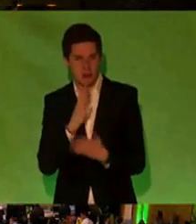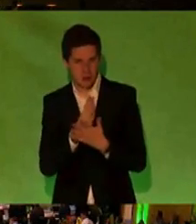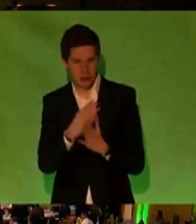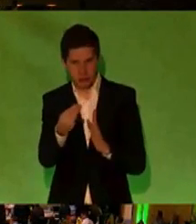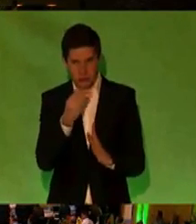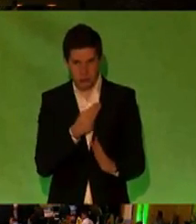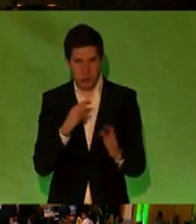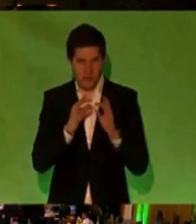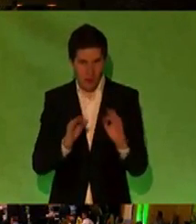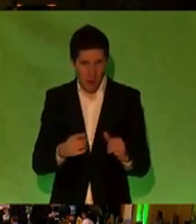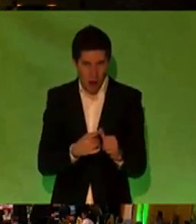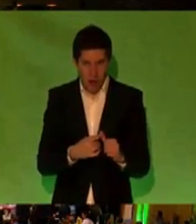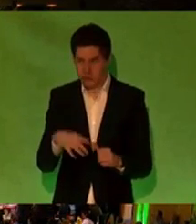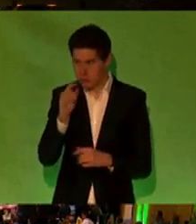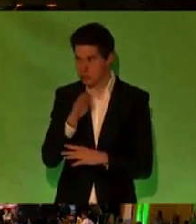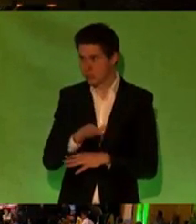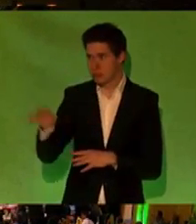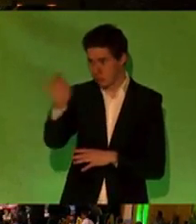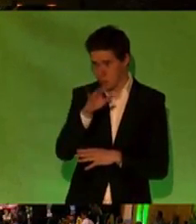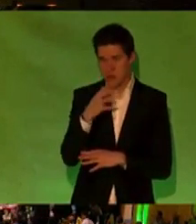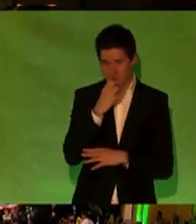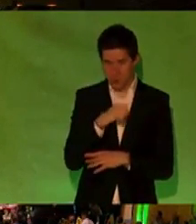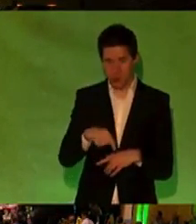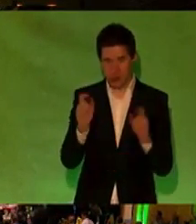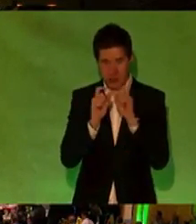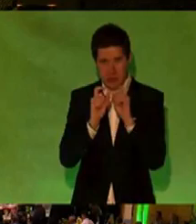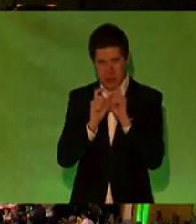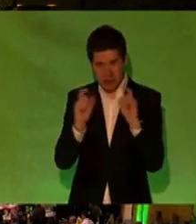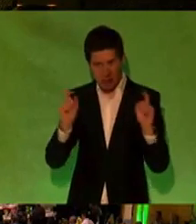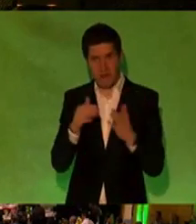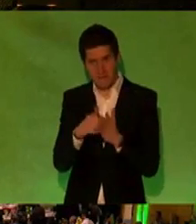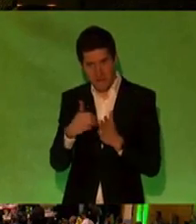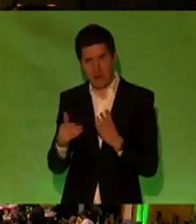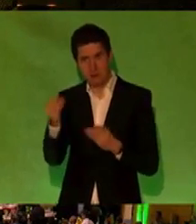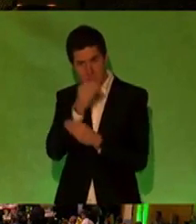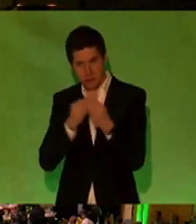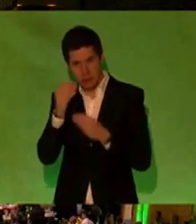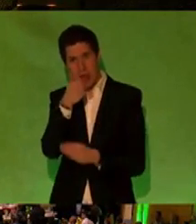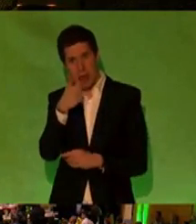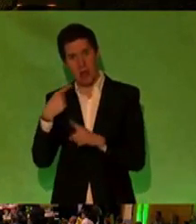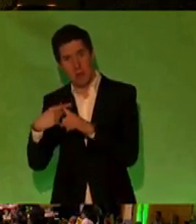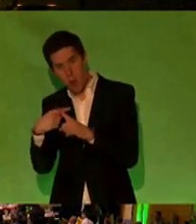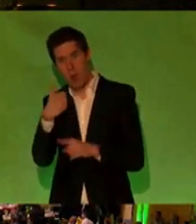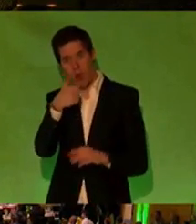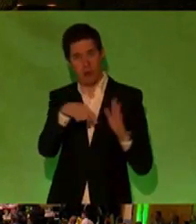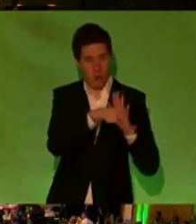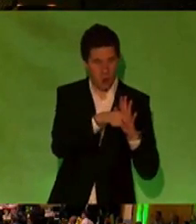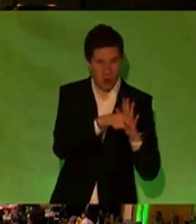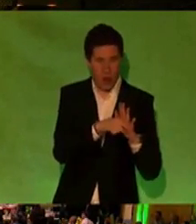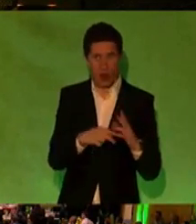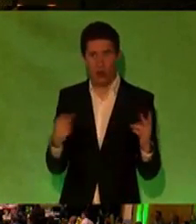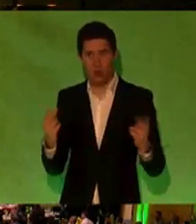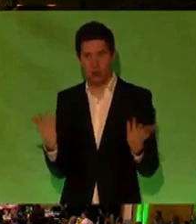also, möchtet ihr, dass die Debatte zu diesem Änderungsantrag nochmal um eine Pro- und eine Kontrarede erweitert